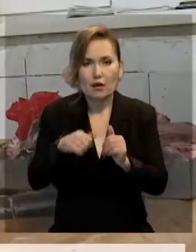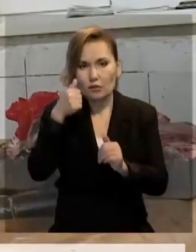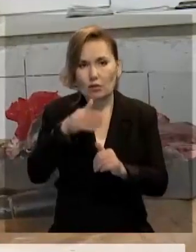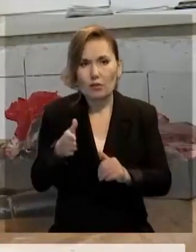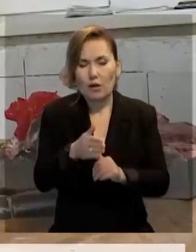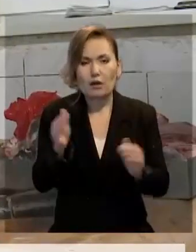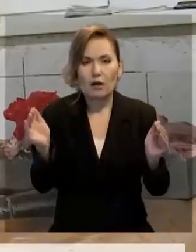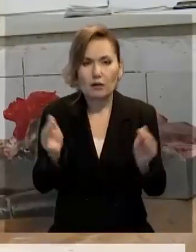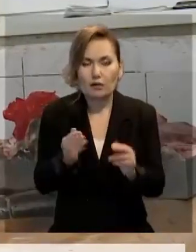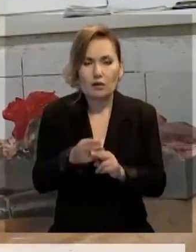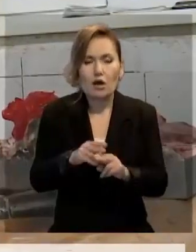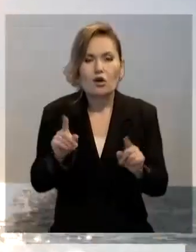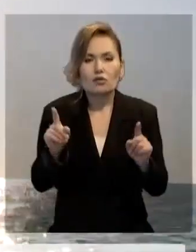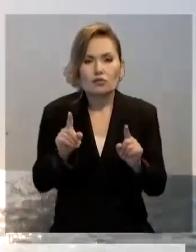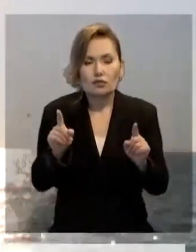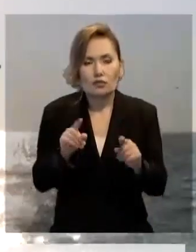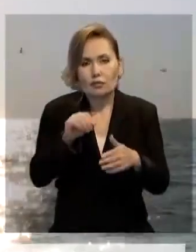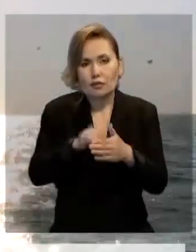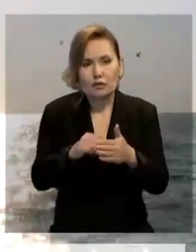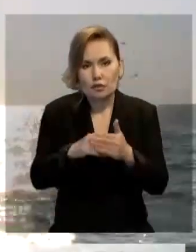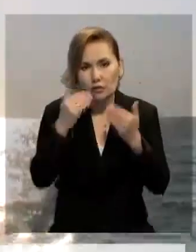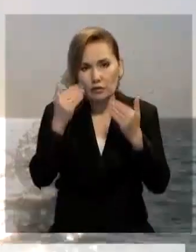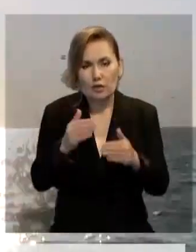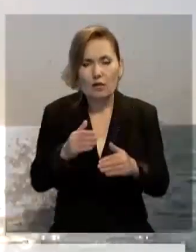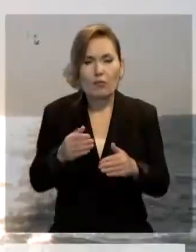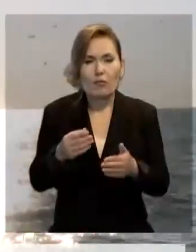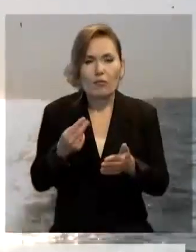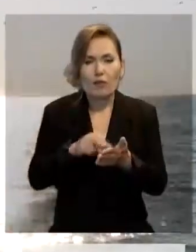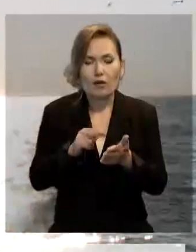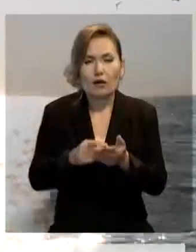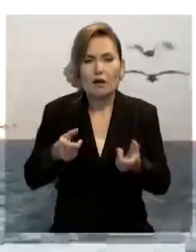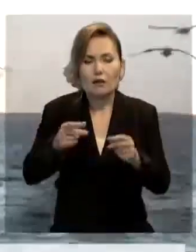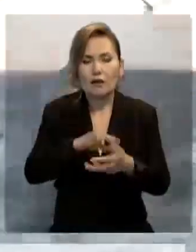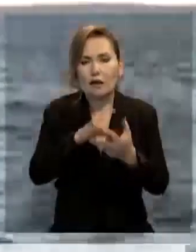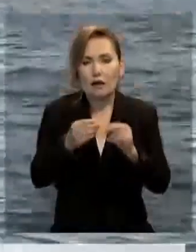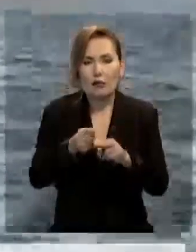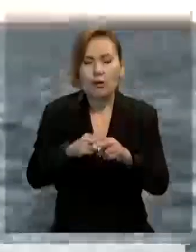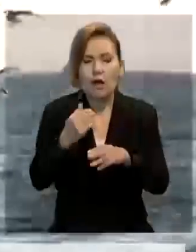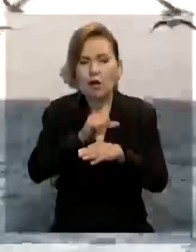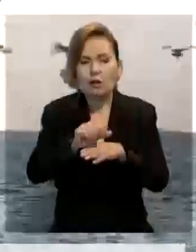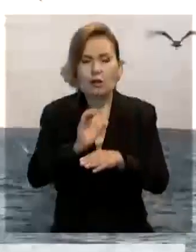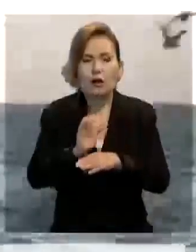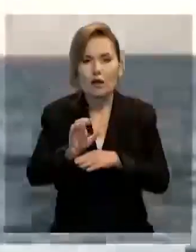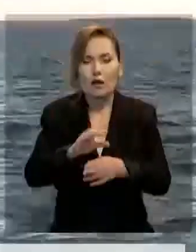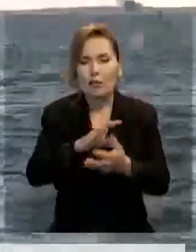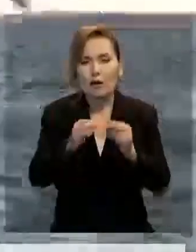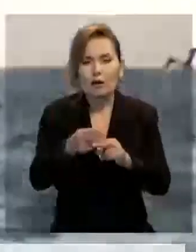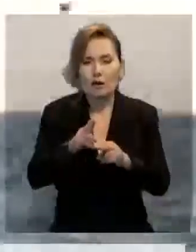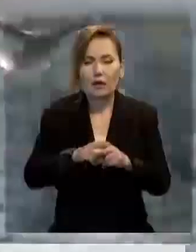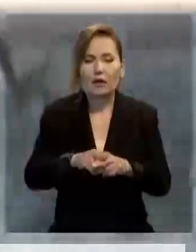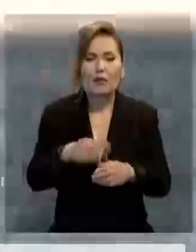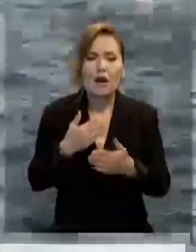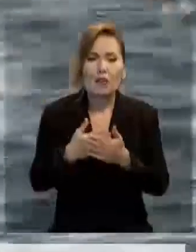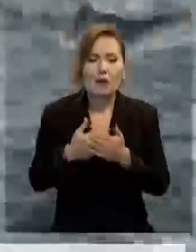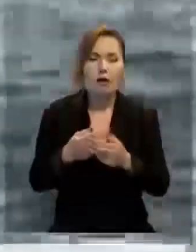atır. Bilmiyorum ki balık az. Şalpı öngörde aulanğan balıktıñ sübelisi eksportka ketedi. Fosforı köp, kökserkeni